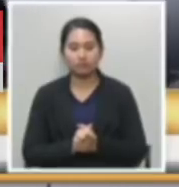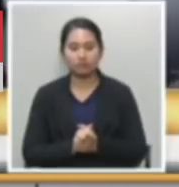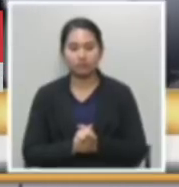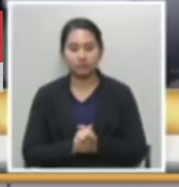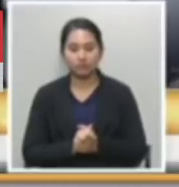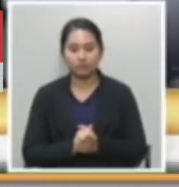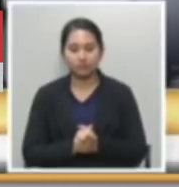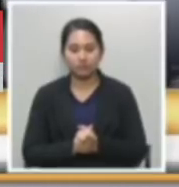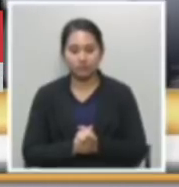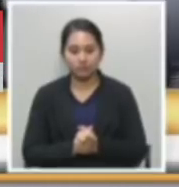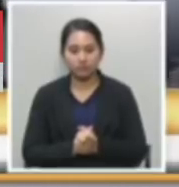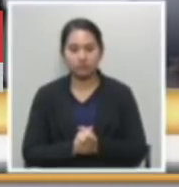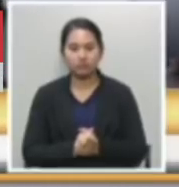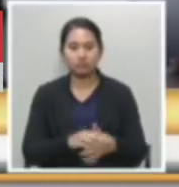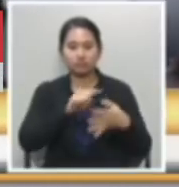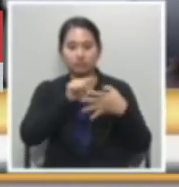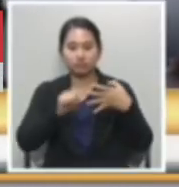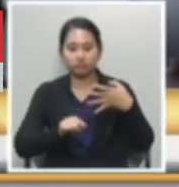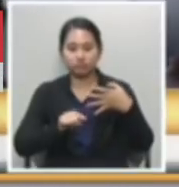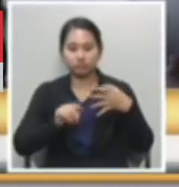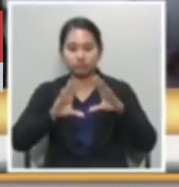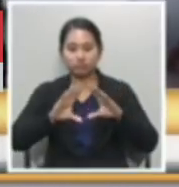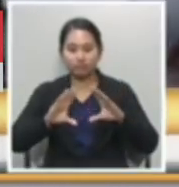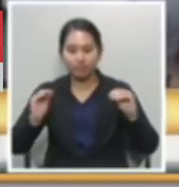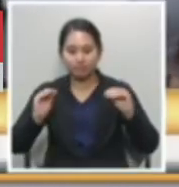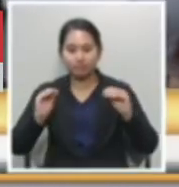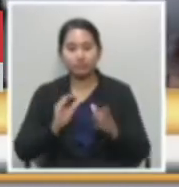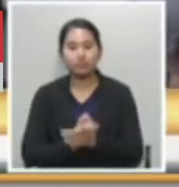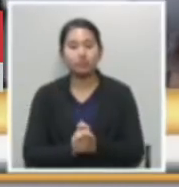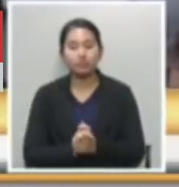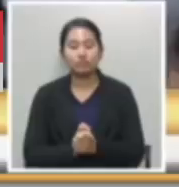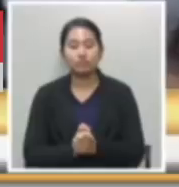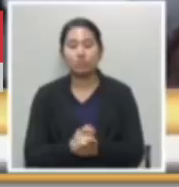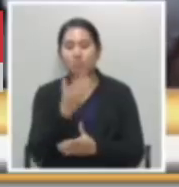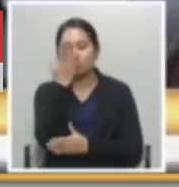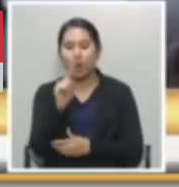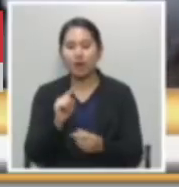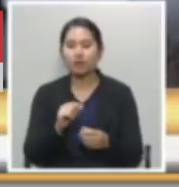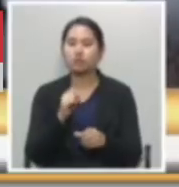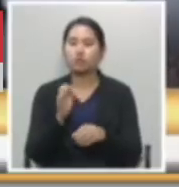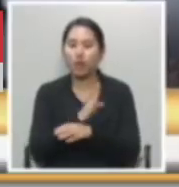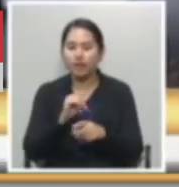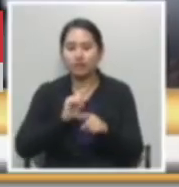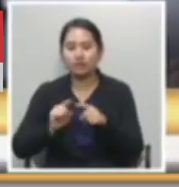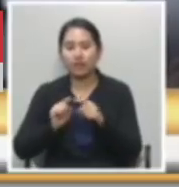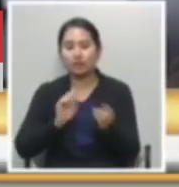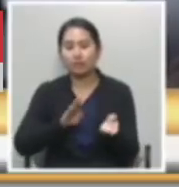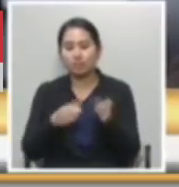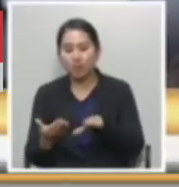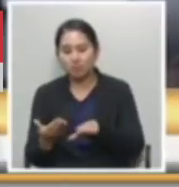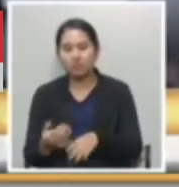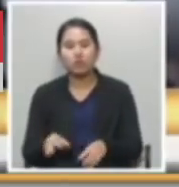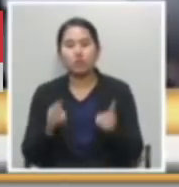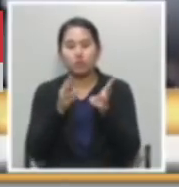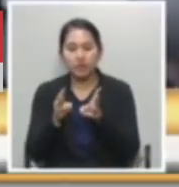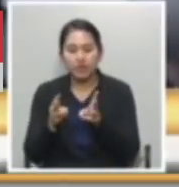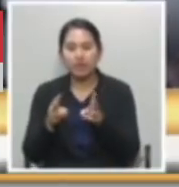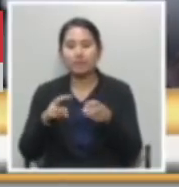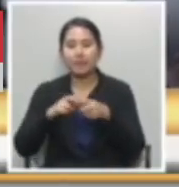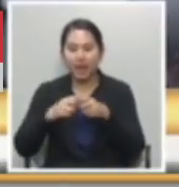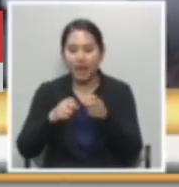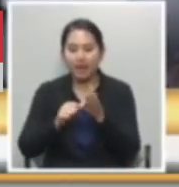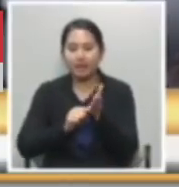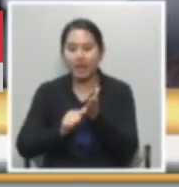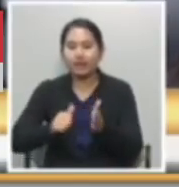เครื่องยนต์4ตัวที่ว่าดับสนิทแล้วเนี่ยเพราะภายนอกมันเจ๊งหมดแล้วท่านยังใช้วิธีเดิมๆนะเอา EEC